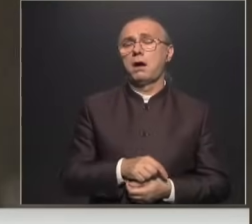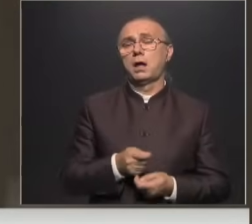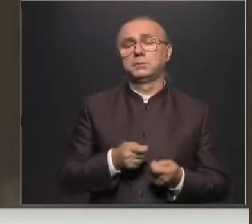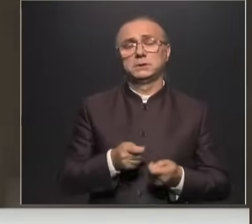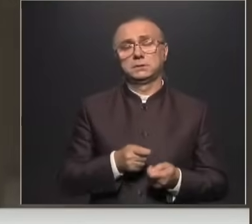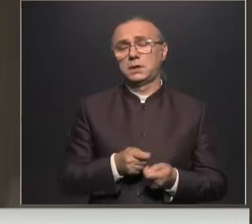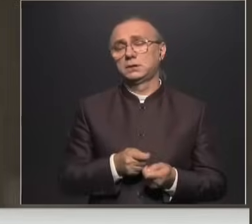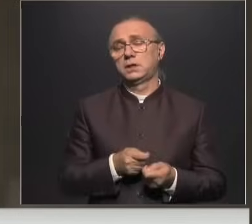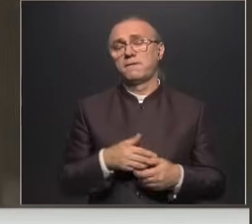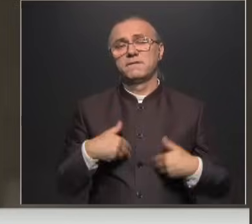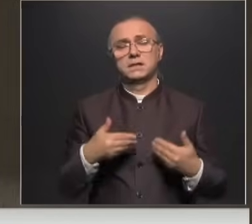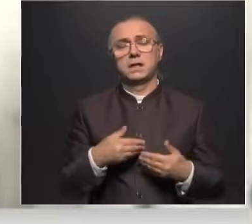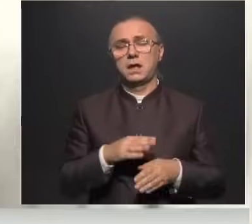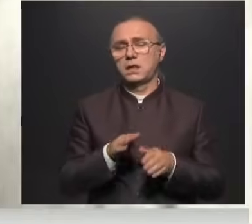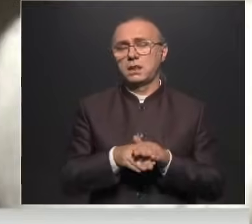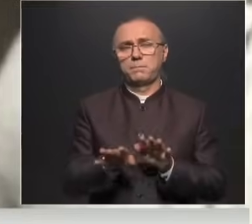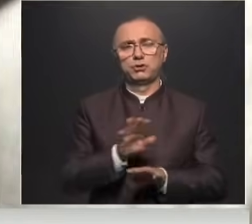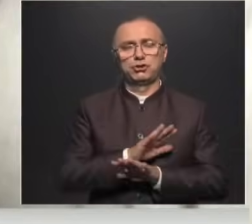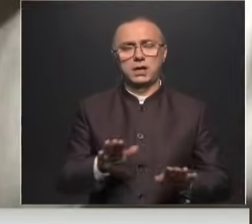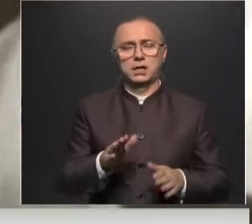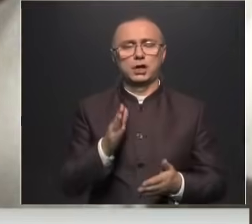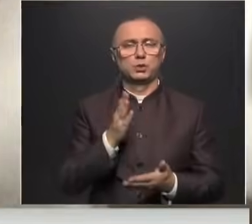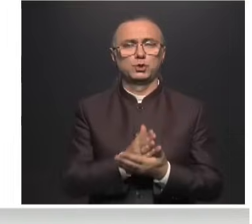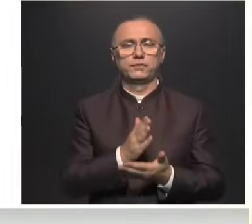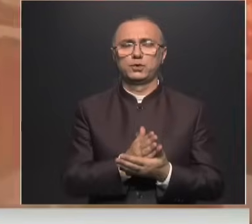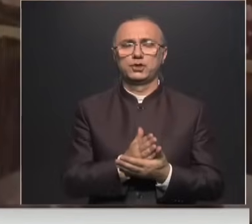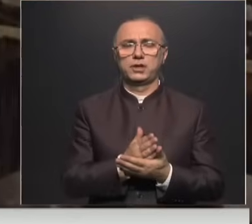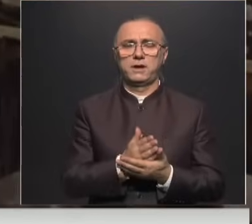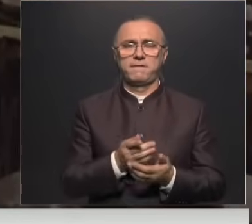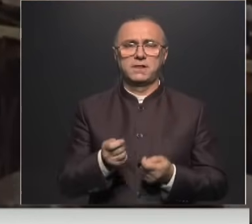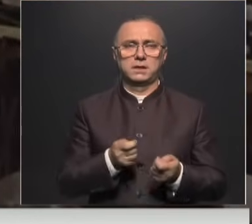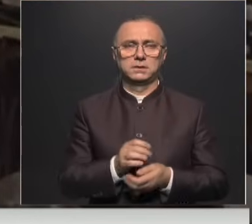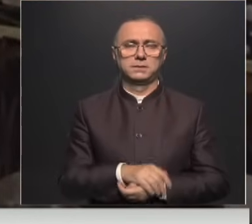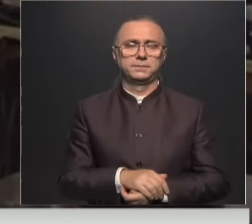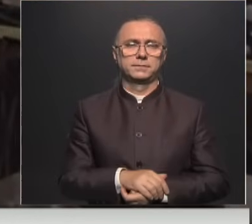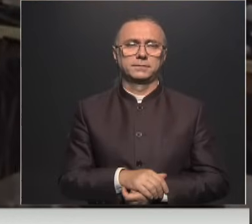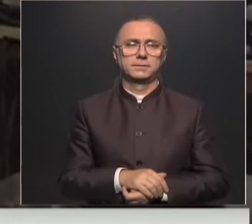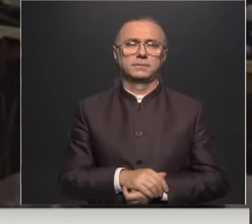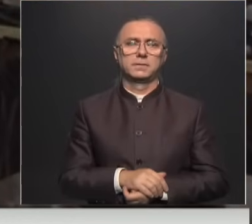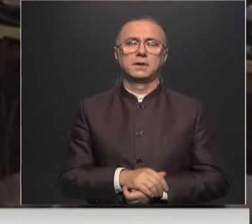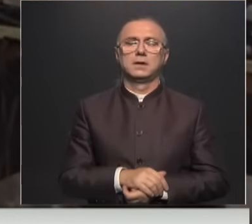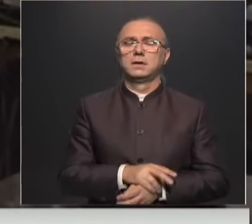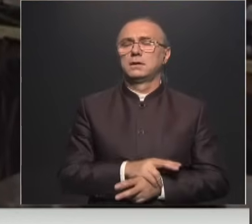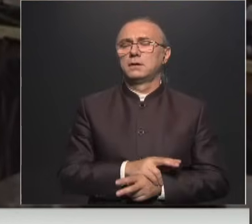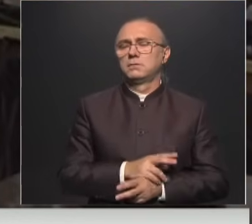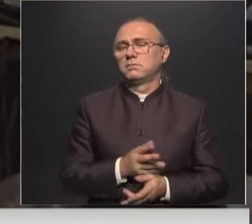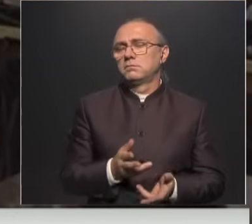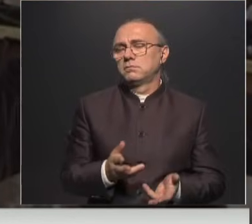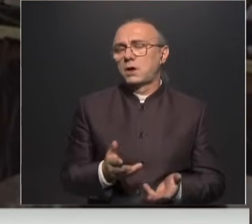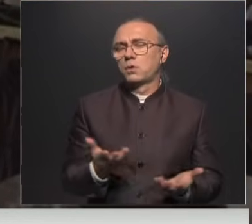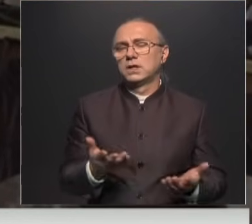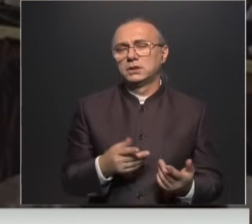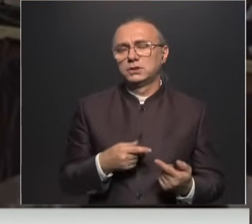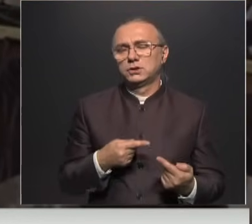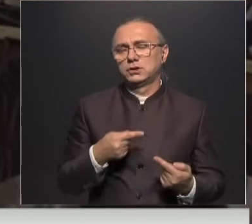выразила неподчинение существующей власти. Ну, какое именно сопротивление, не было указано, может быть, его и не было.